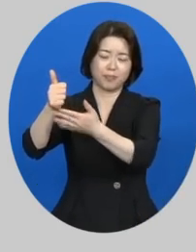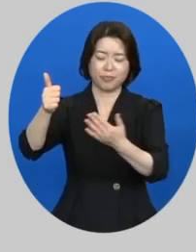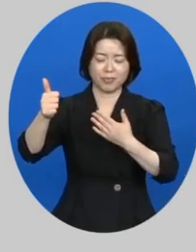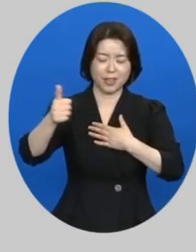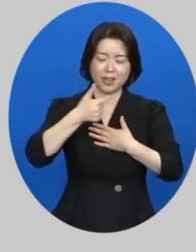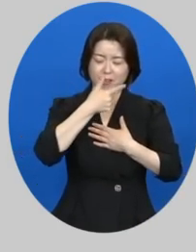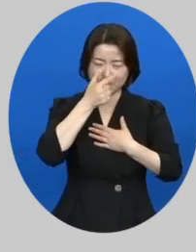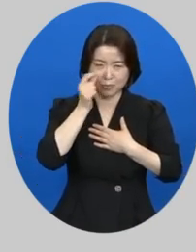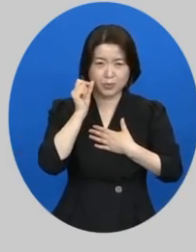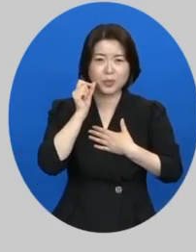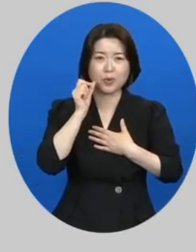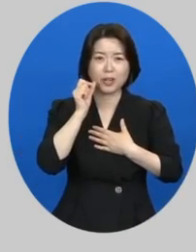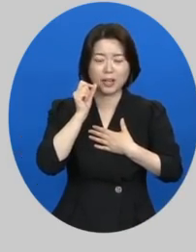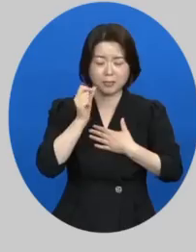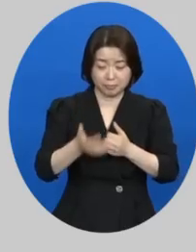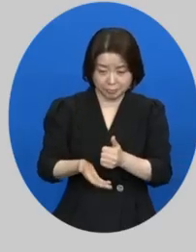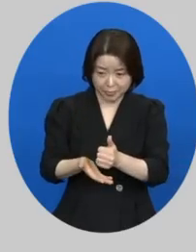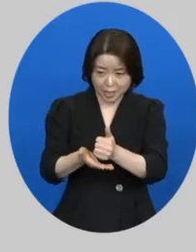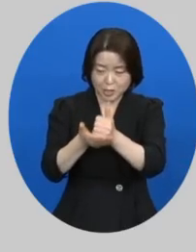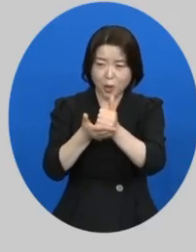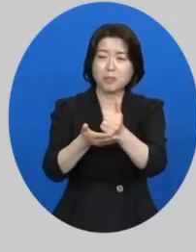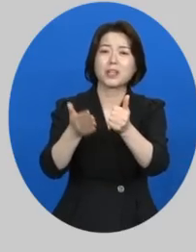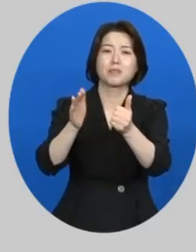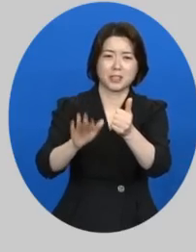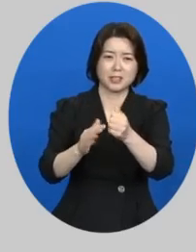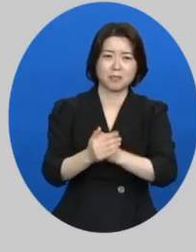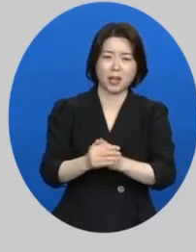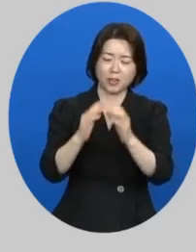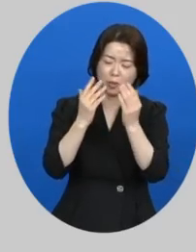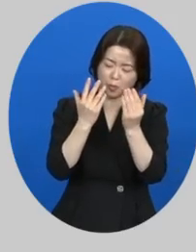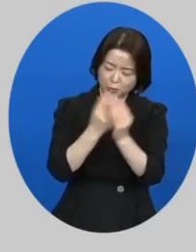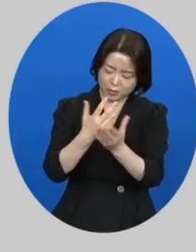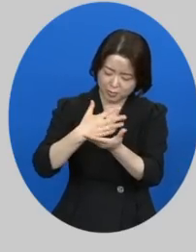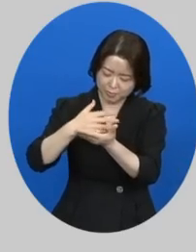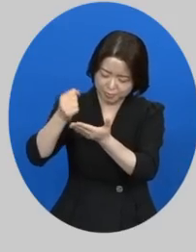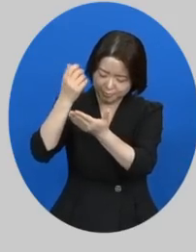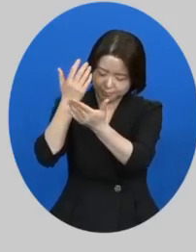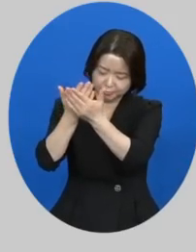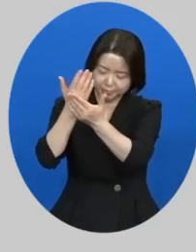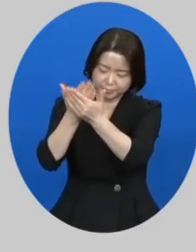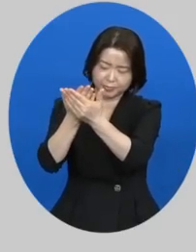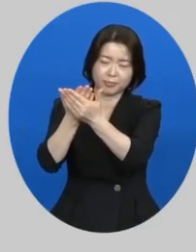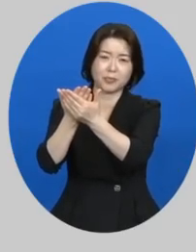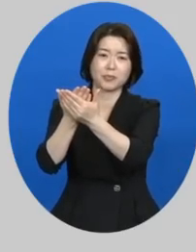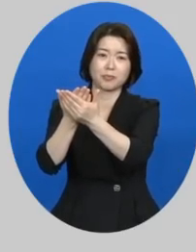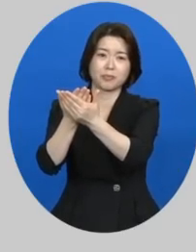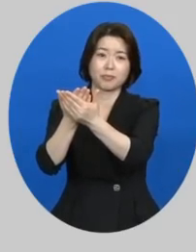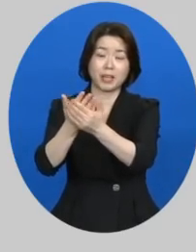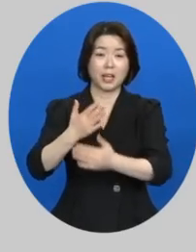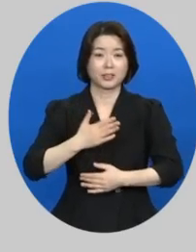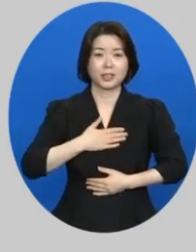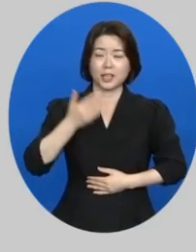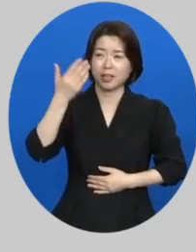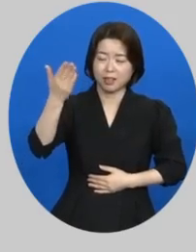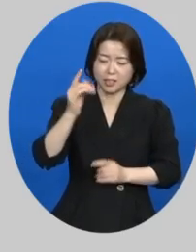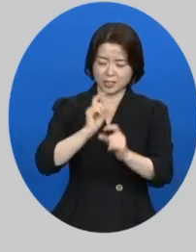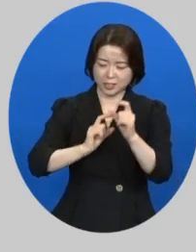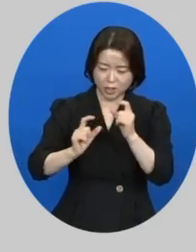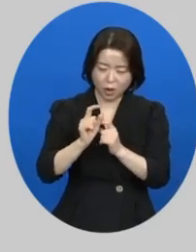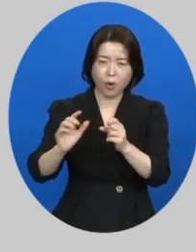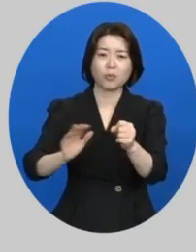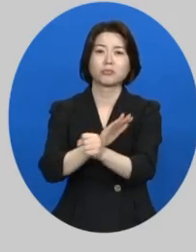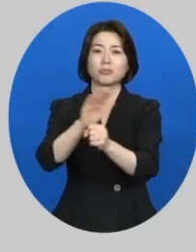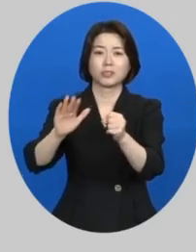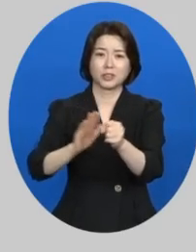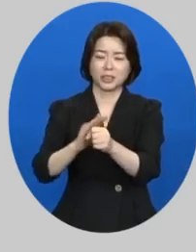저의 부족함 섬김일지라도 온전히 받아 주옵소서. 제가 당신을 더욱